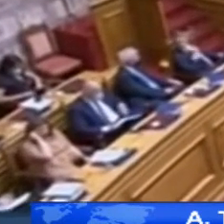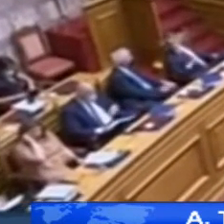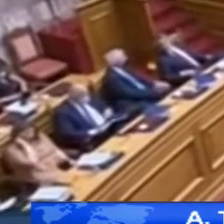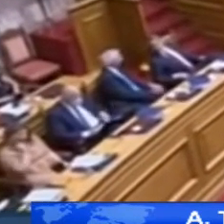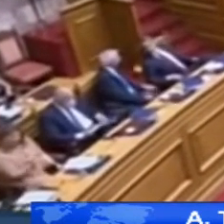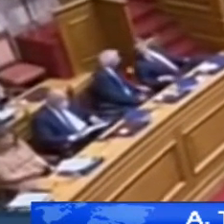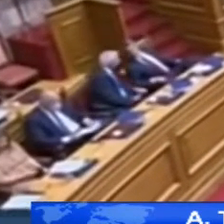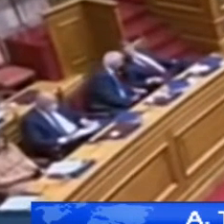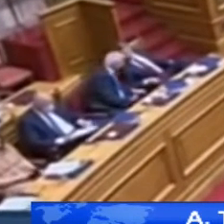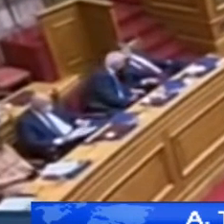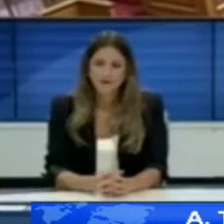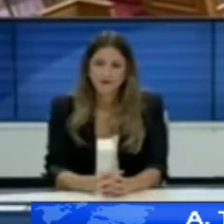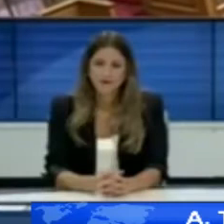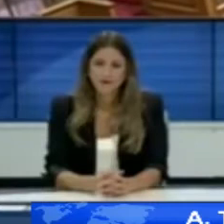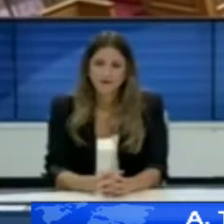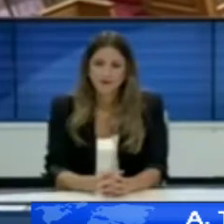Και θέλω να ξεκαθαρίσω.